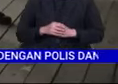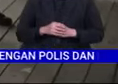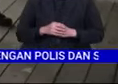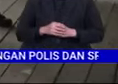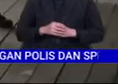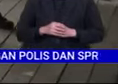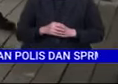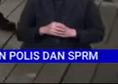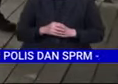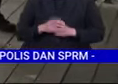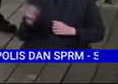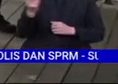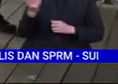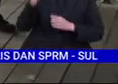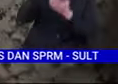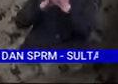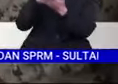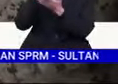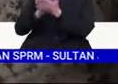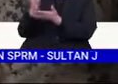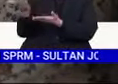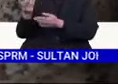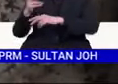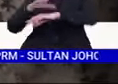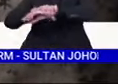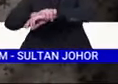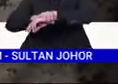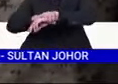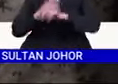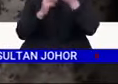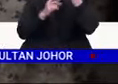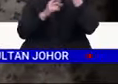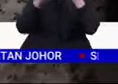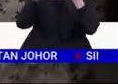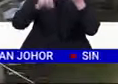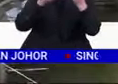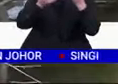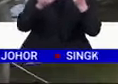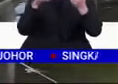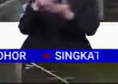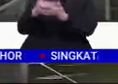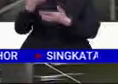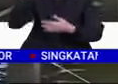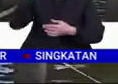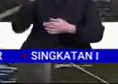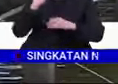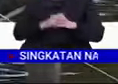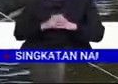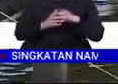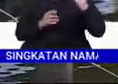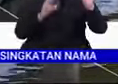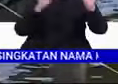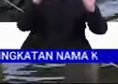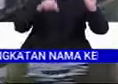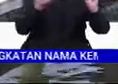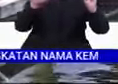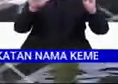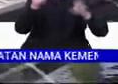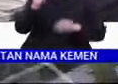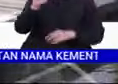pasangan penjaga tersebut ditangkap dan ditahan reman pada 11 Maret lalu hingga semalam Pakde 7mselalu